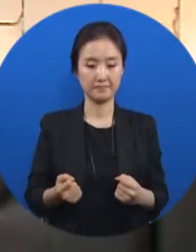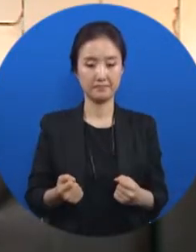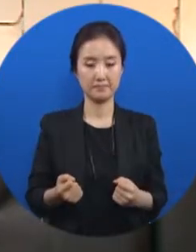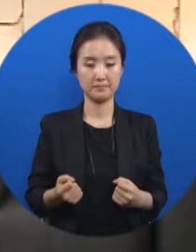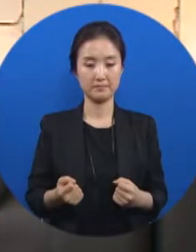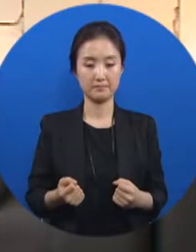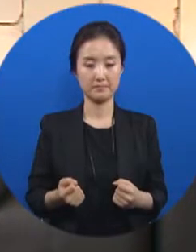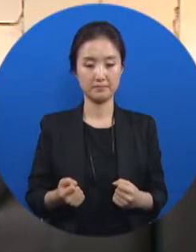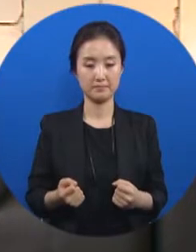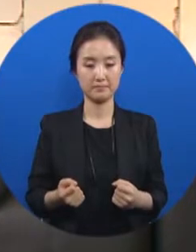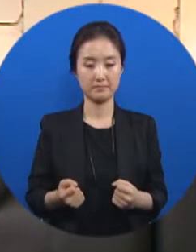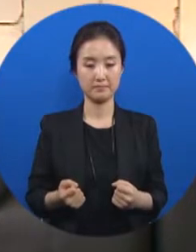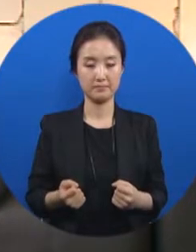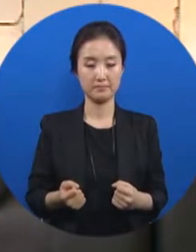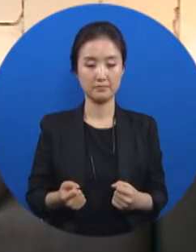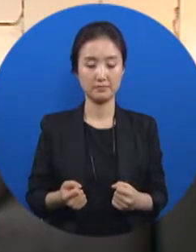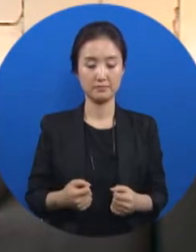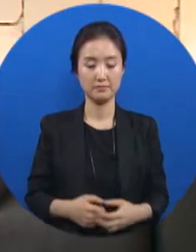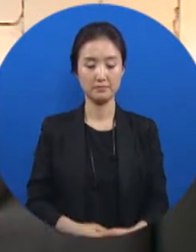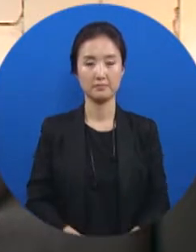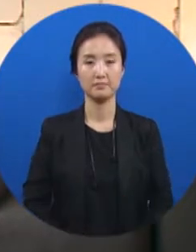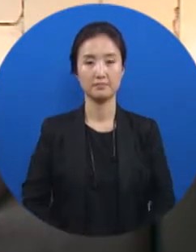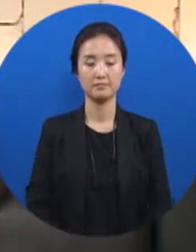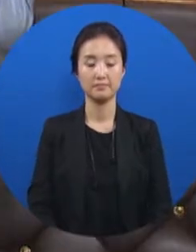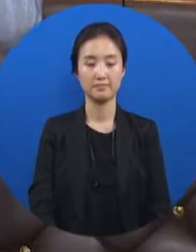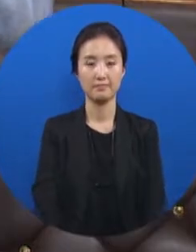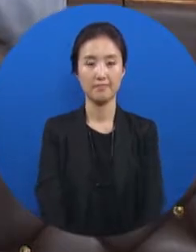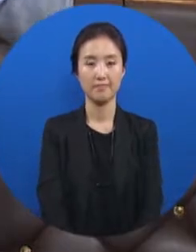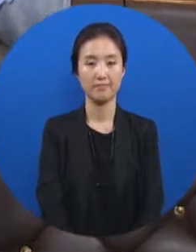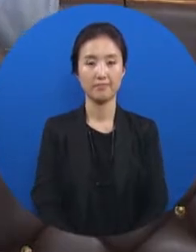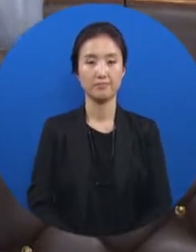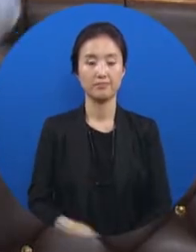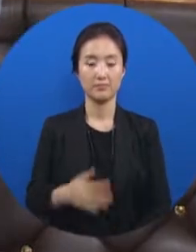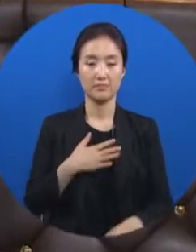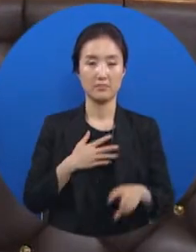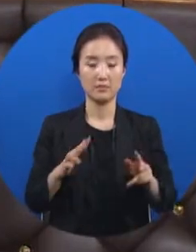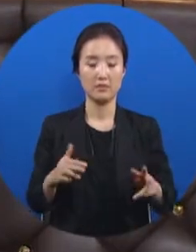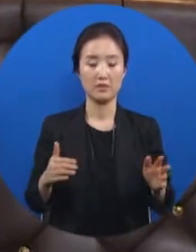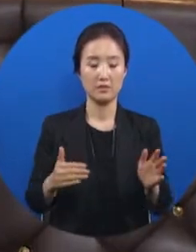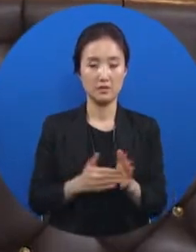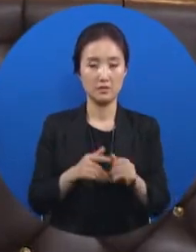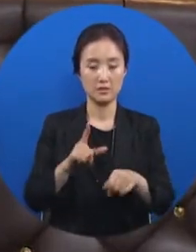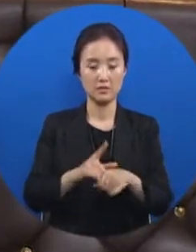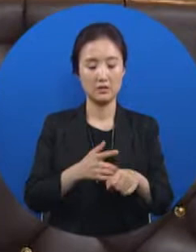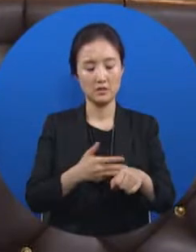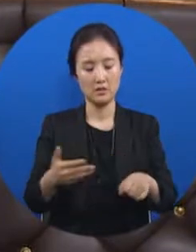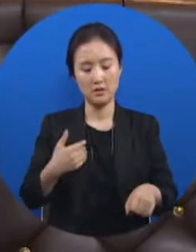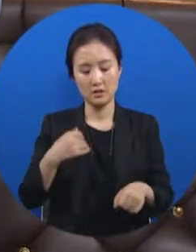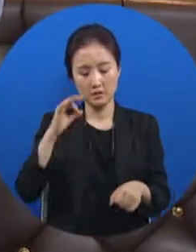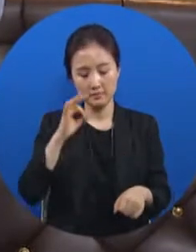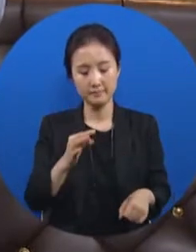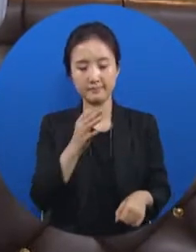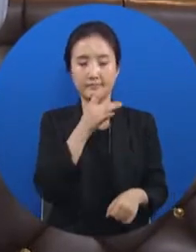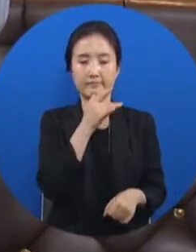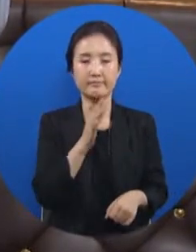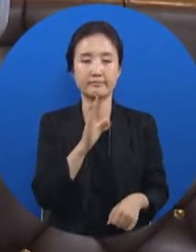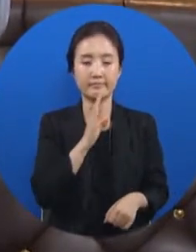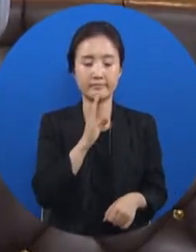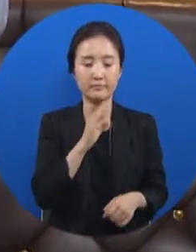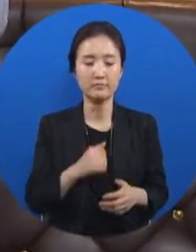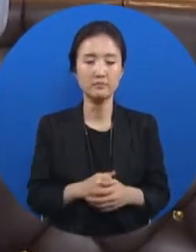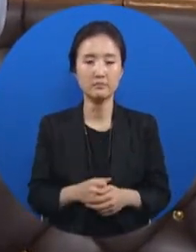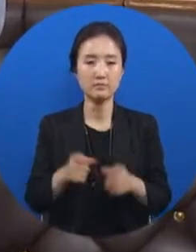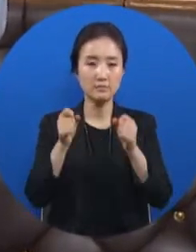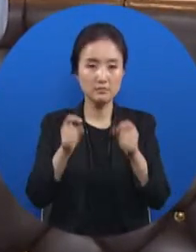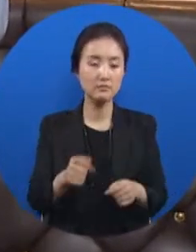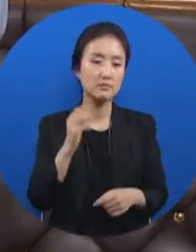인생을 바꾸고 제가 커지는 기회가 생겼죠. 그래서 제가 지금까지 이렇게 지나와서 보니까 정말